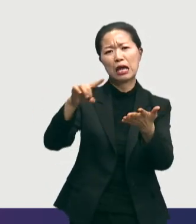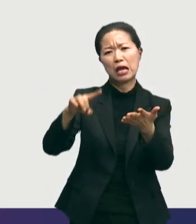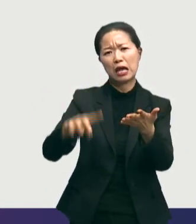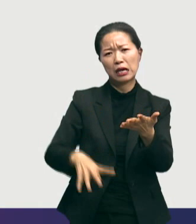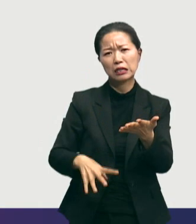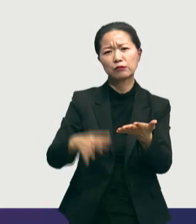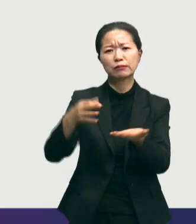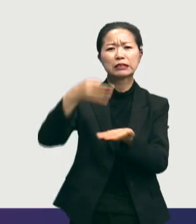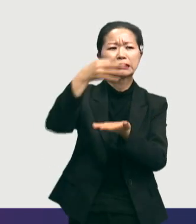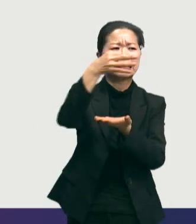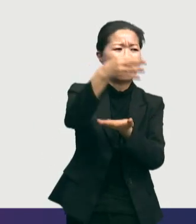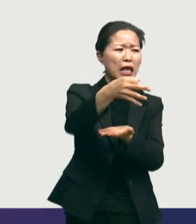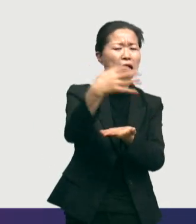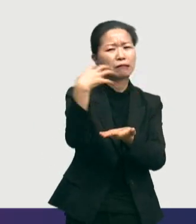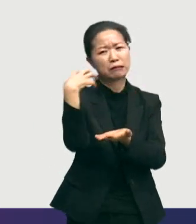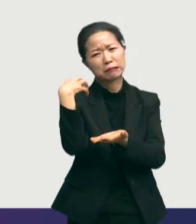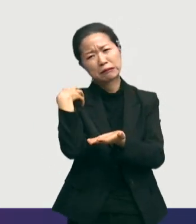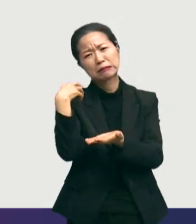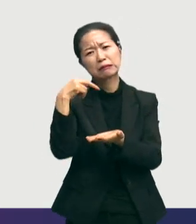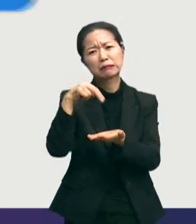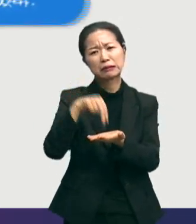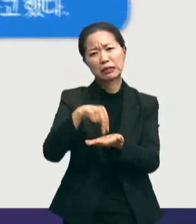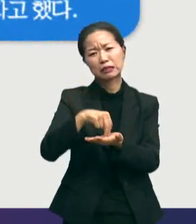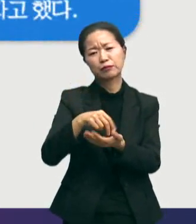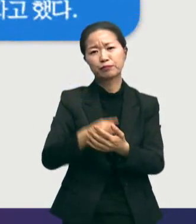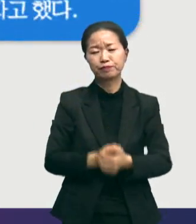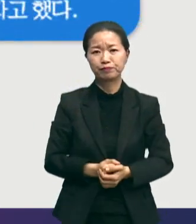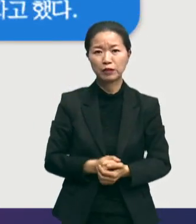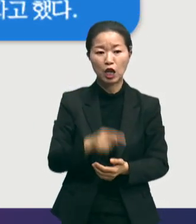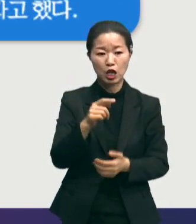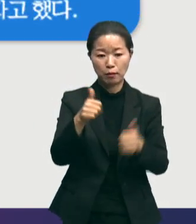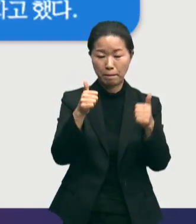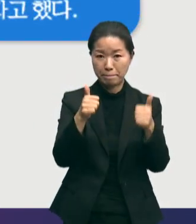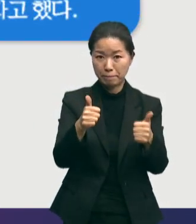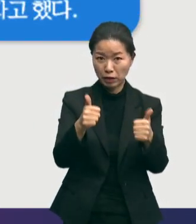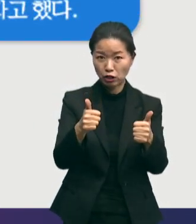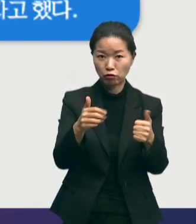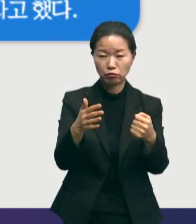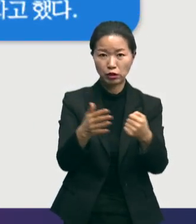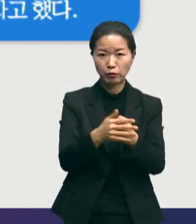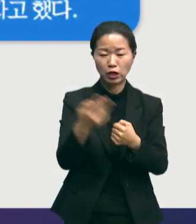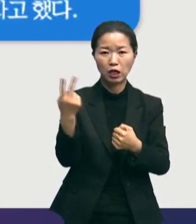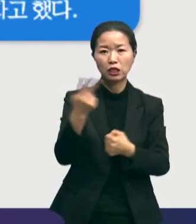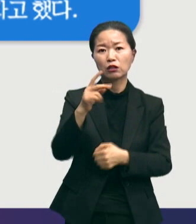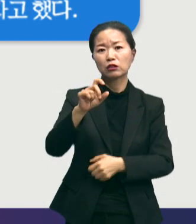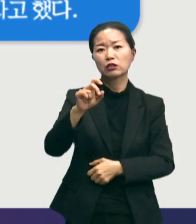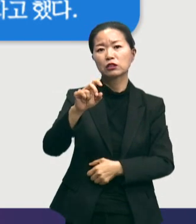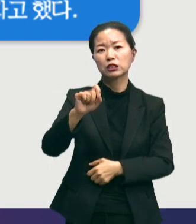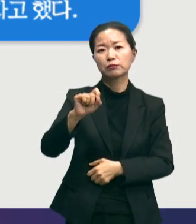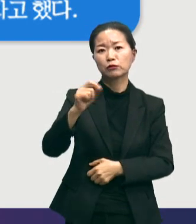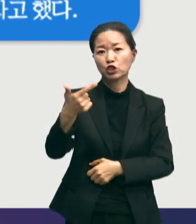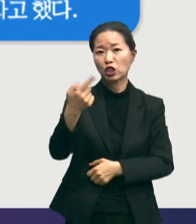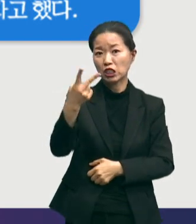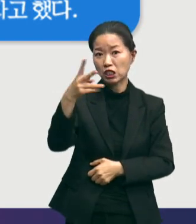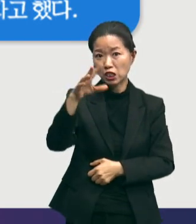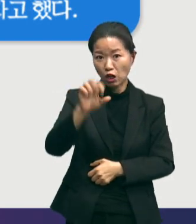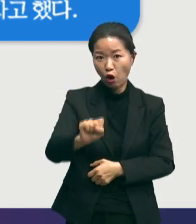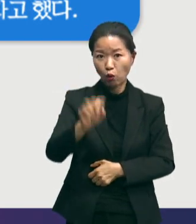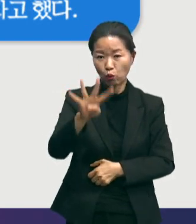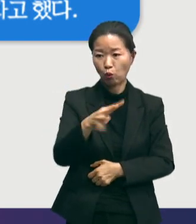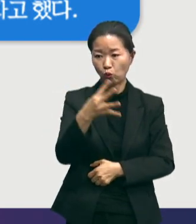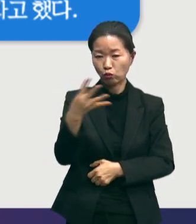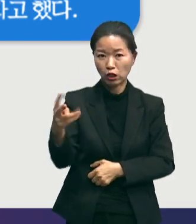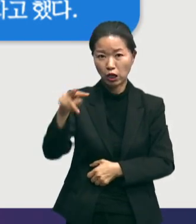처지에 몰렸다고 전했습니다. 이번 판결로 연수구는 2016년 추징한 2억 원을